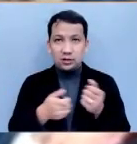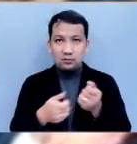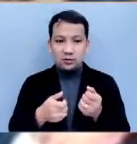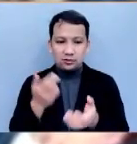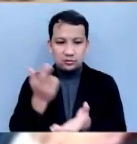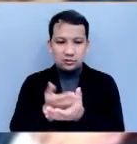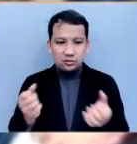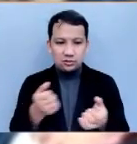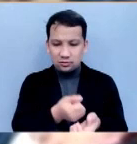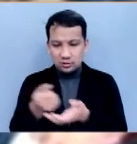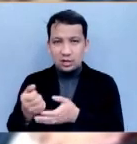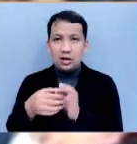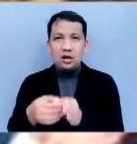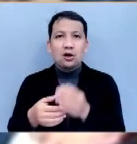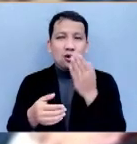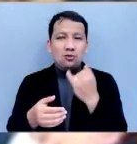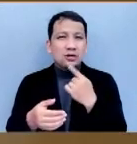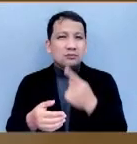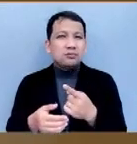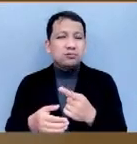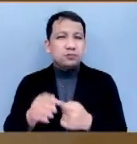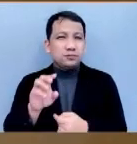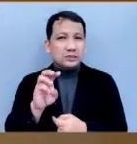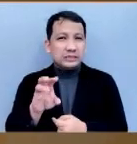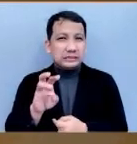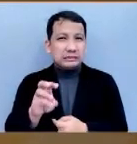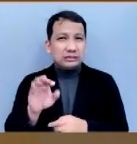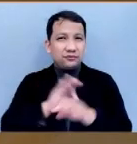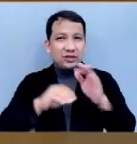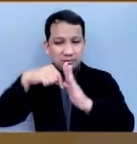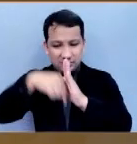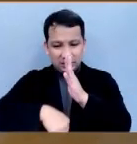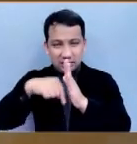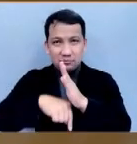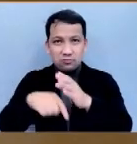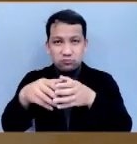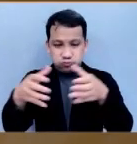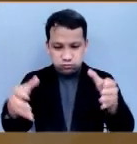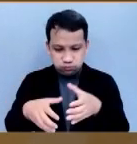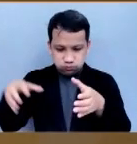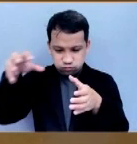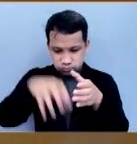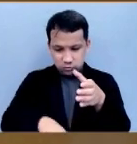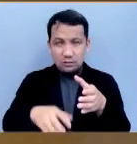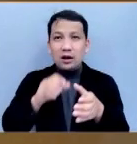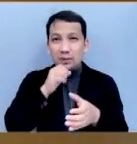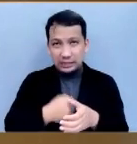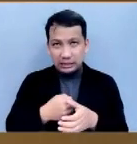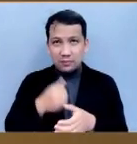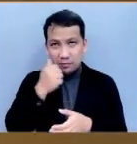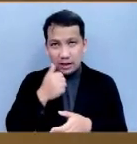sa pagkuha sa bangkay. Lalo't higit 16 na talampakan ang lalim ng mining hole kung saan nakita ang matanda.